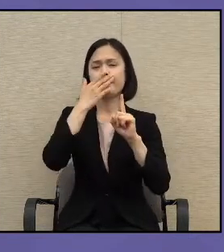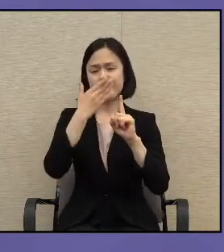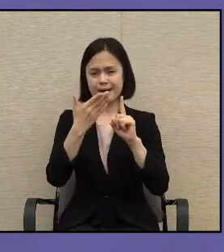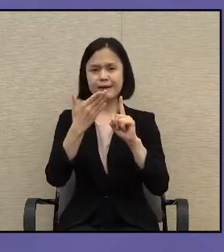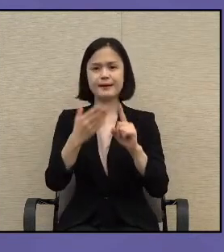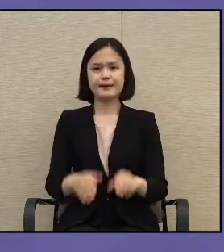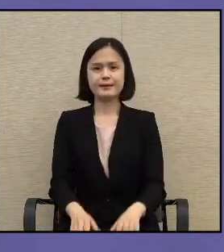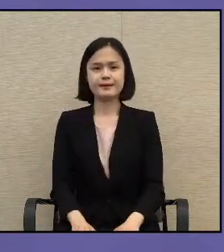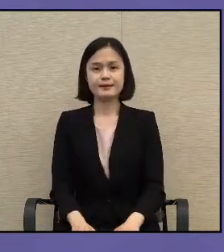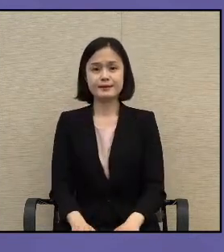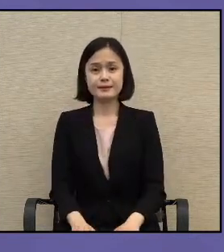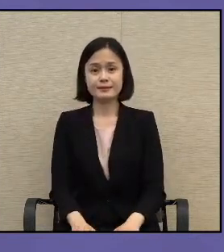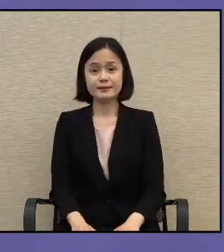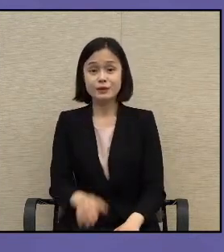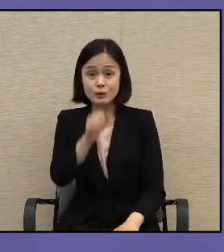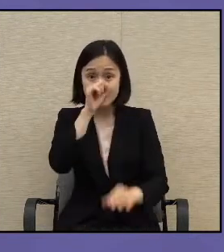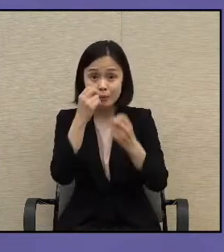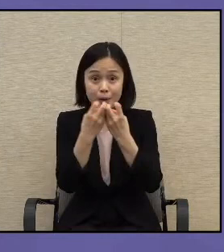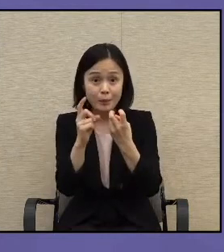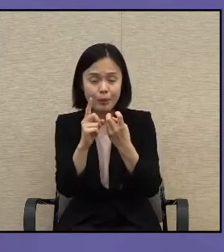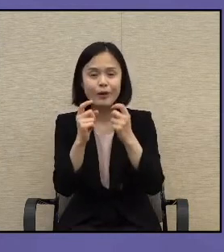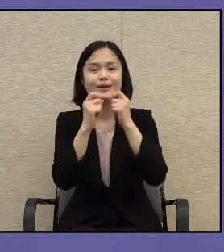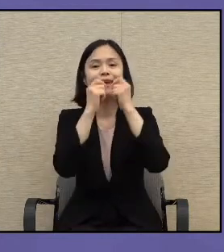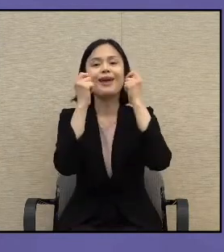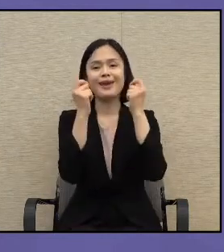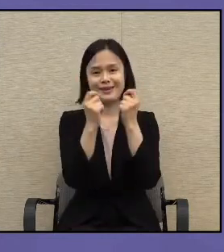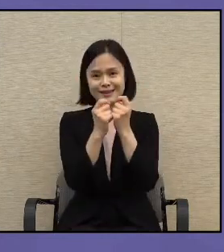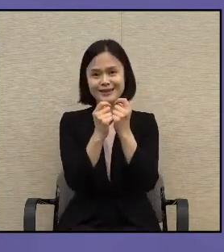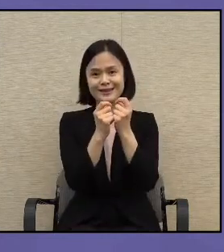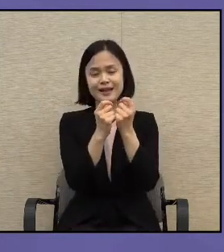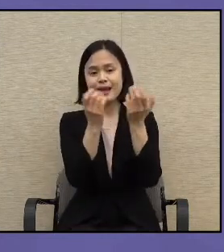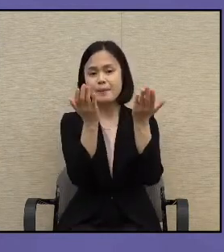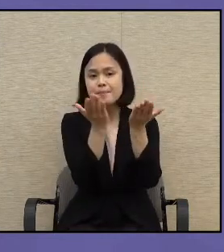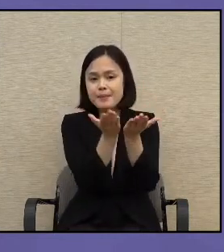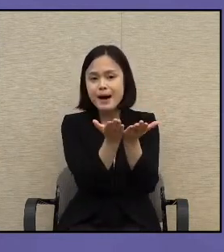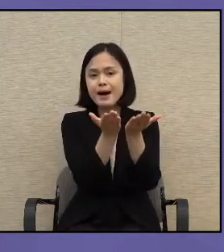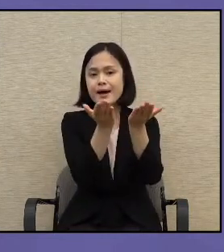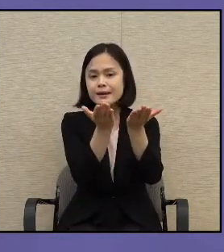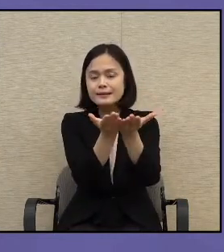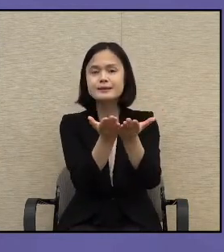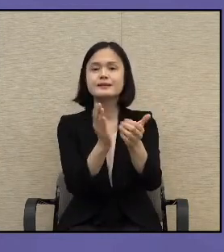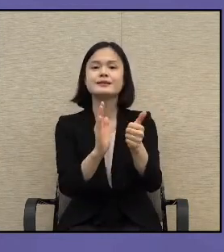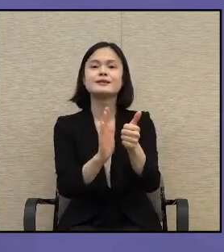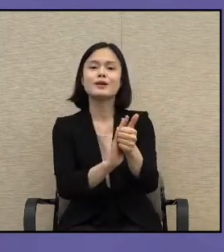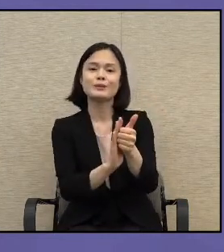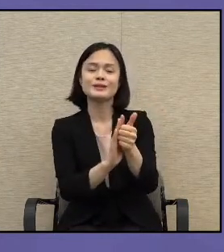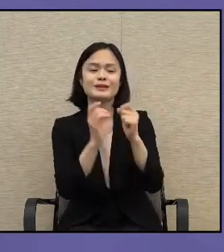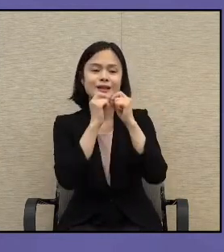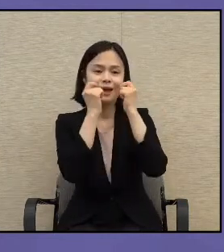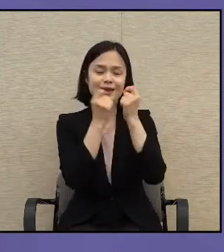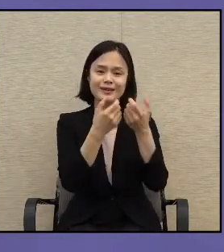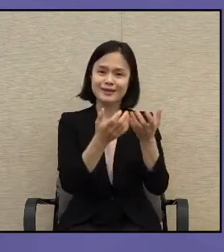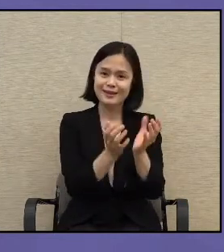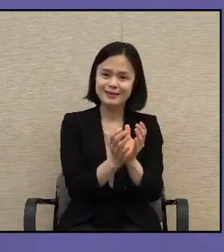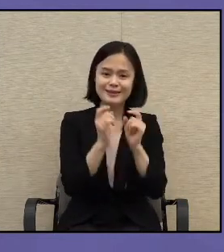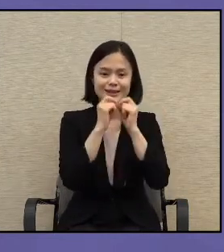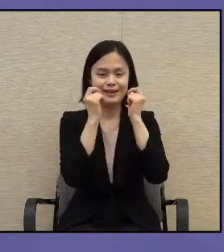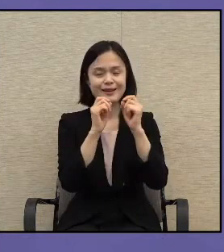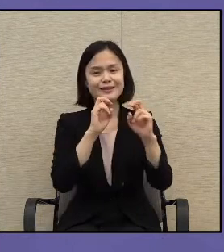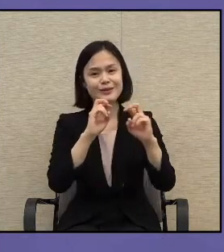individualized한 소셜 서비스라고 하는 부분들을 작게 지역사회에서 계획하는 것들, 그리고 거기에는 어떤